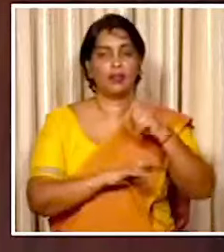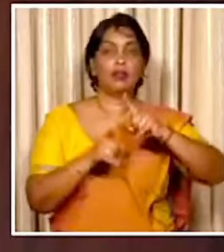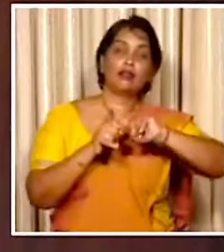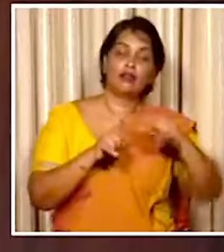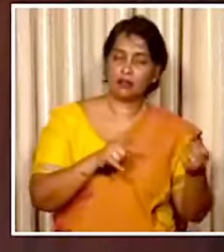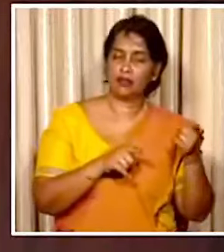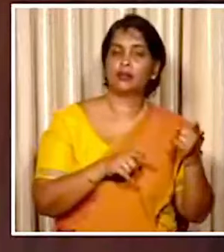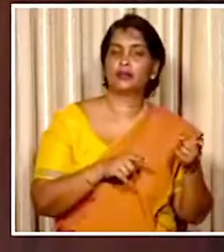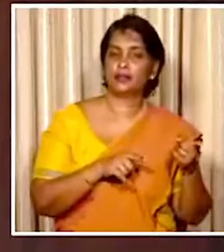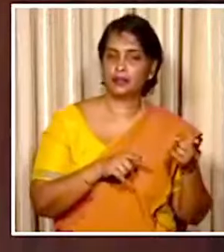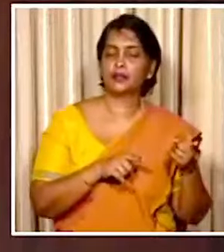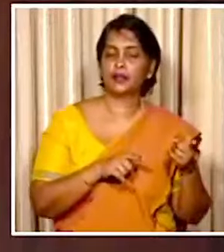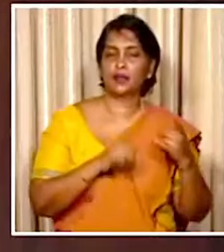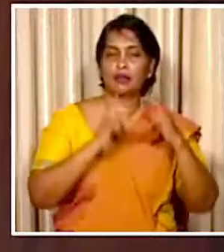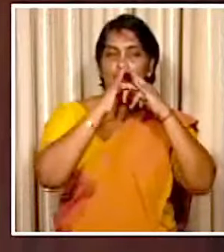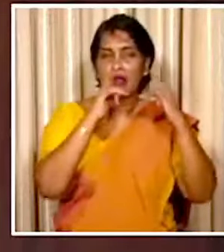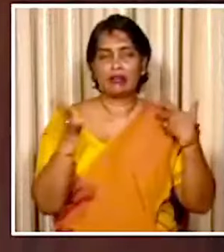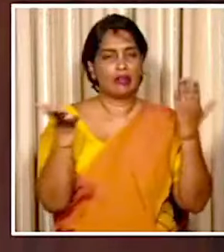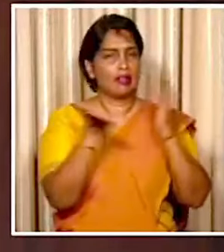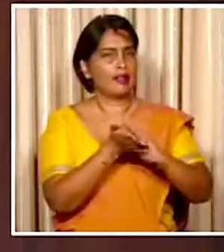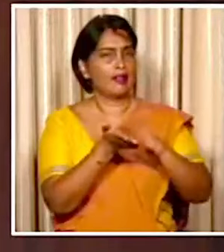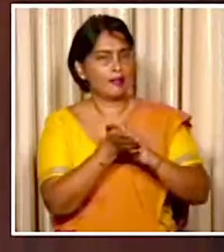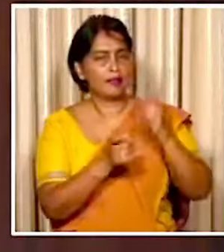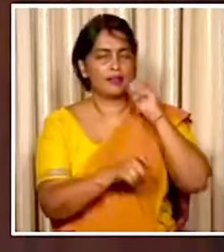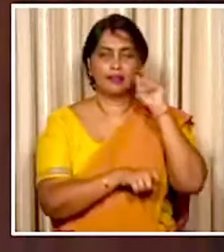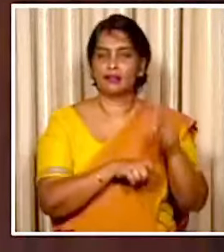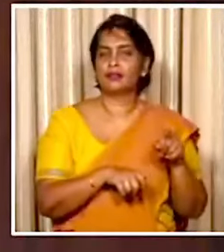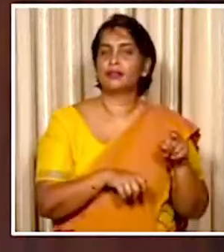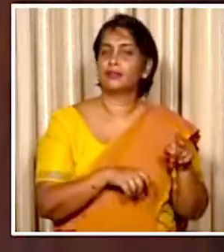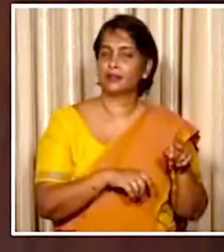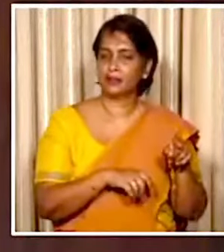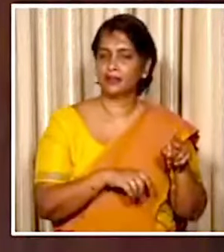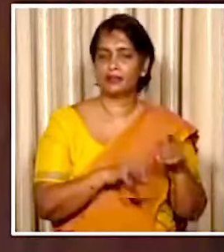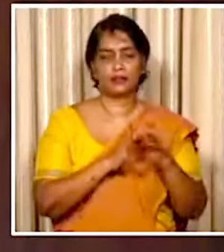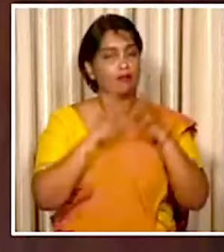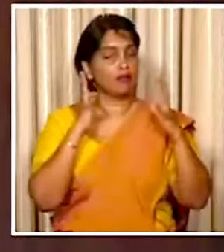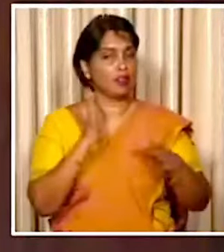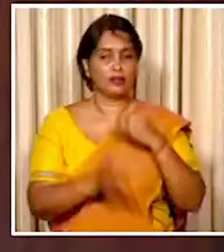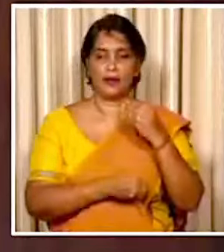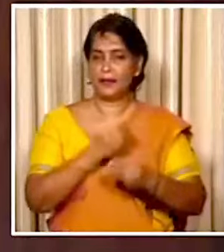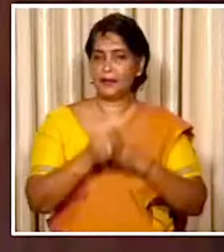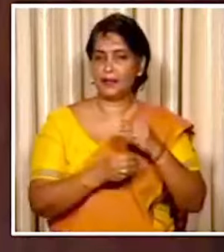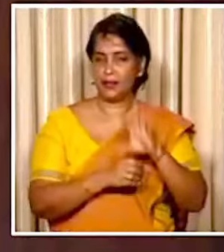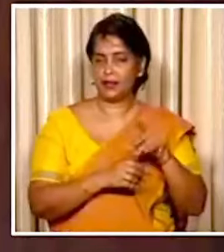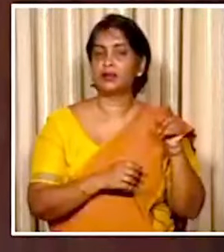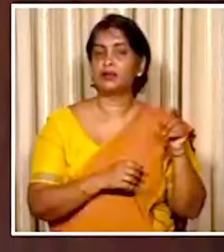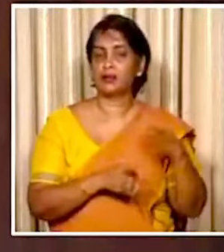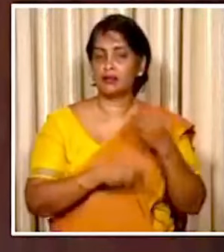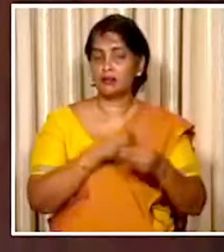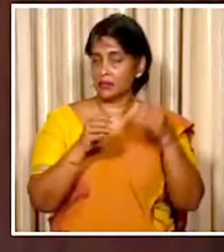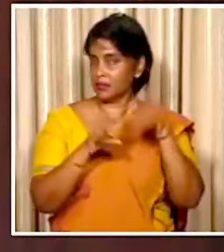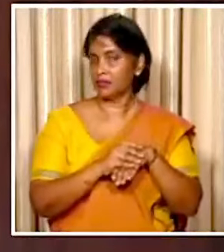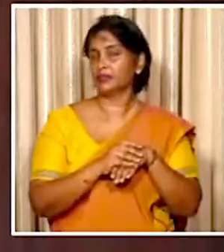අමතරව ජෙනරල් කැම්ප් හෙල්පර්ස් කියලා ගරු කතානායකතුමනි දැවන්ත ජාවාරමක් සිද්ධ වෙනවා. මේ ජාවාරම